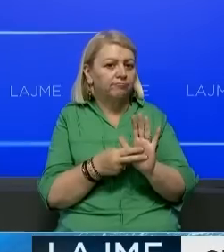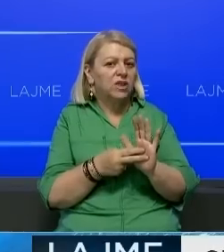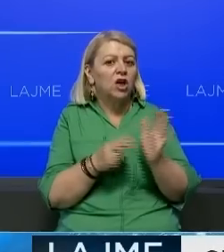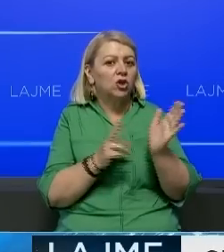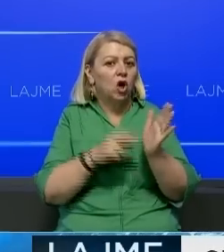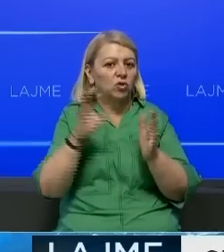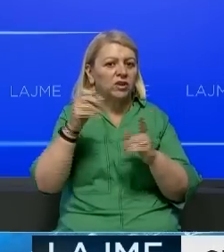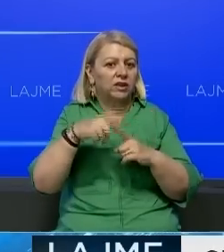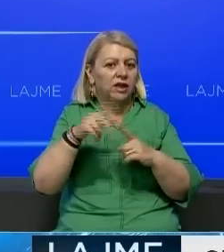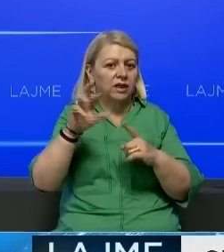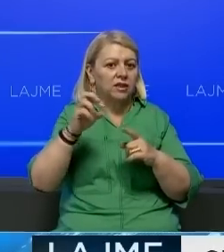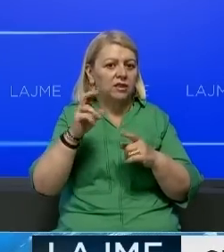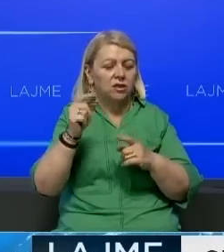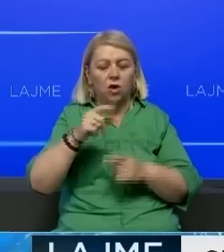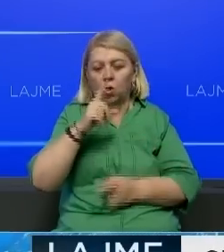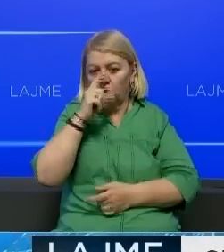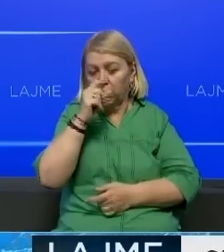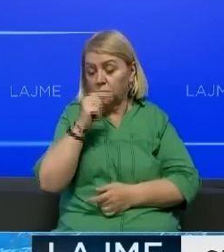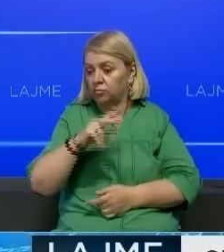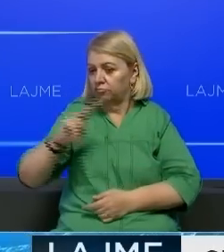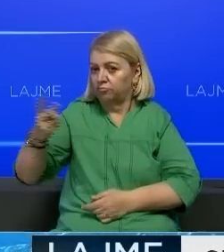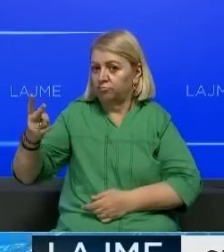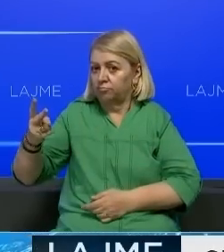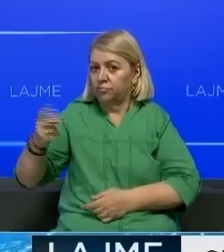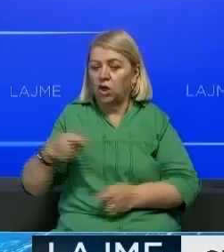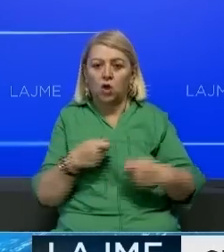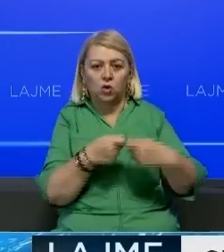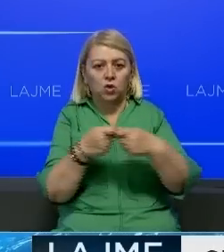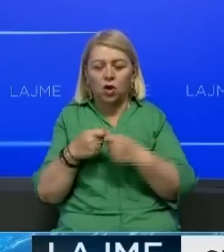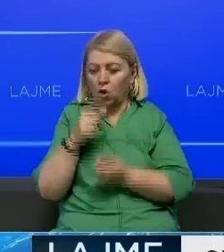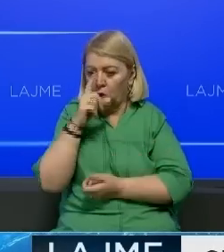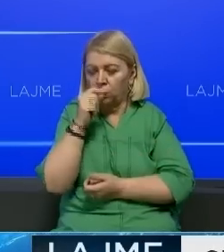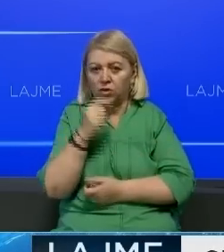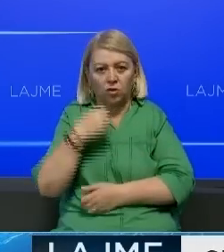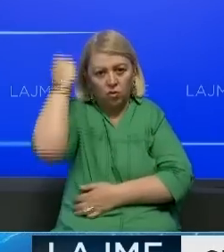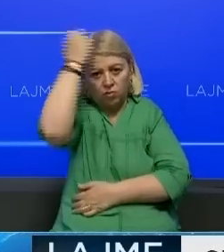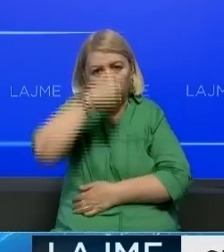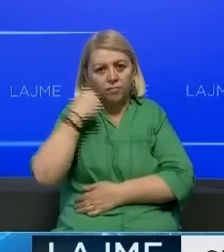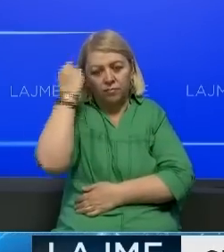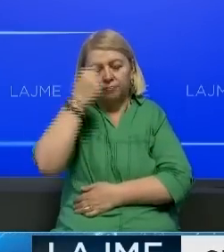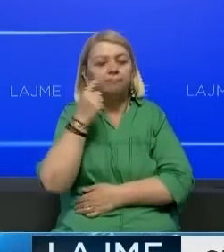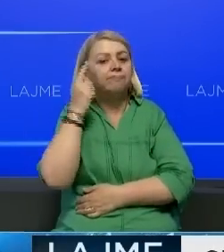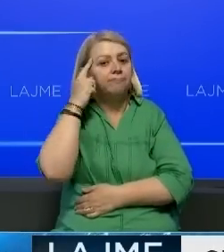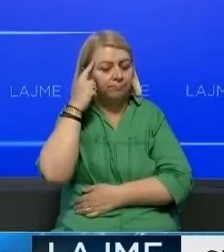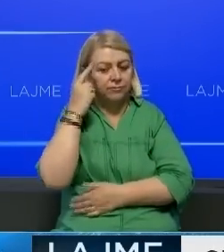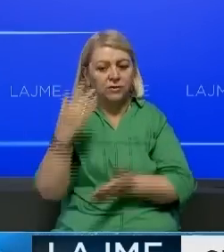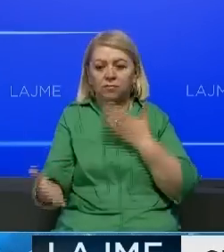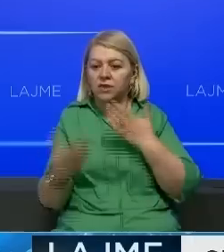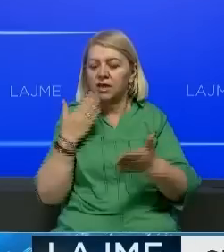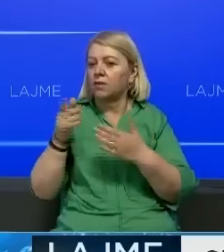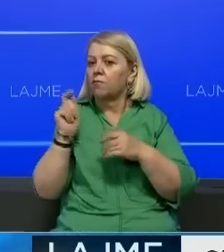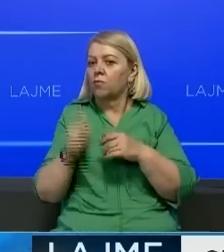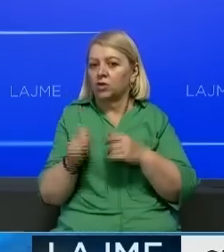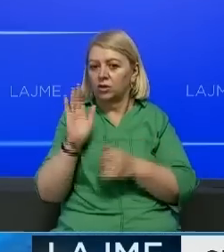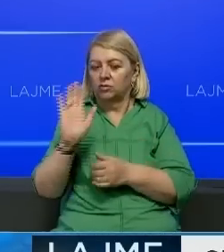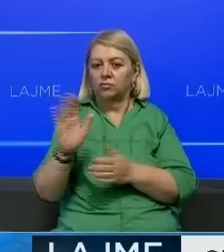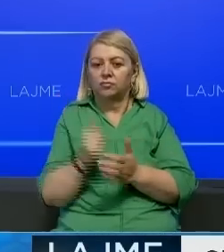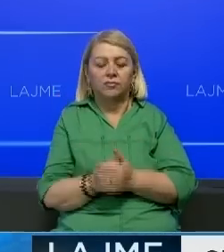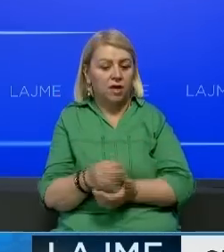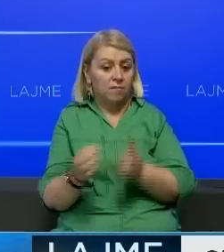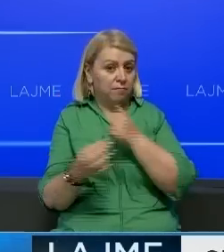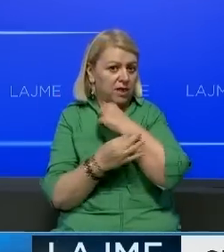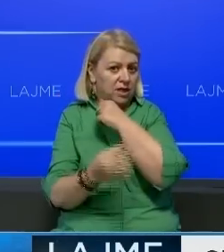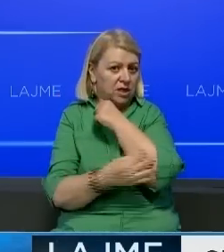në për komuna e të tjera. Në anën tjetër, Asociacioni Komunave të Kosovës ka bërtitur se në mbledhjen e bordit të saj të mbajtur të